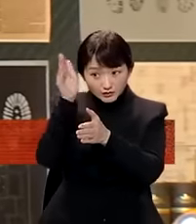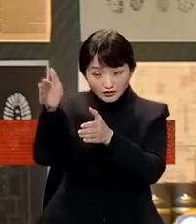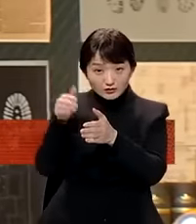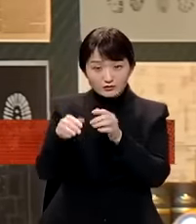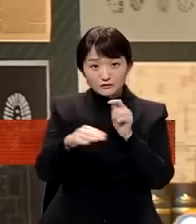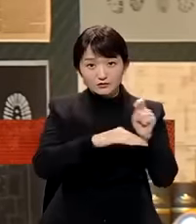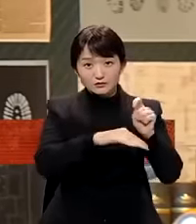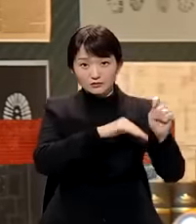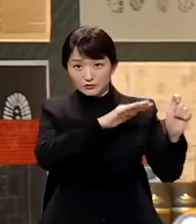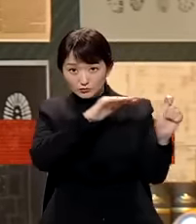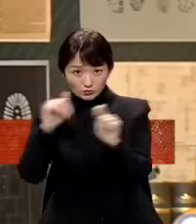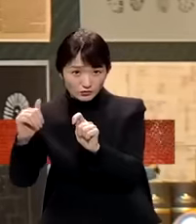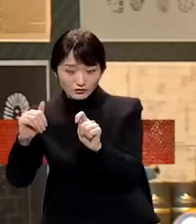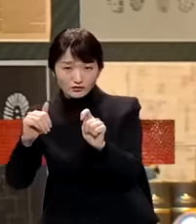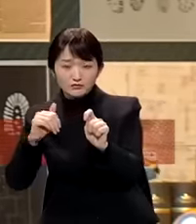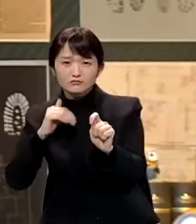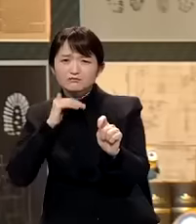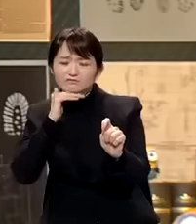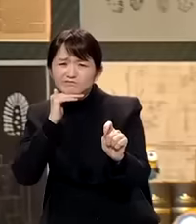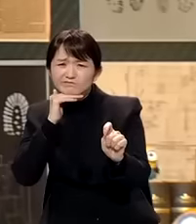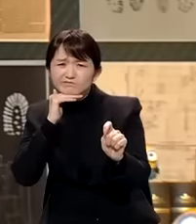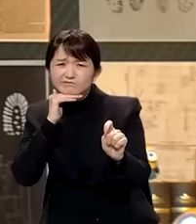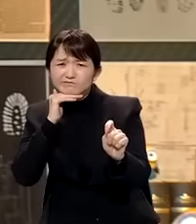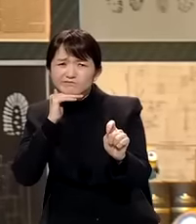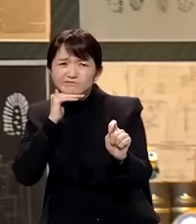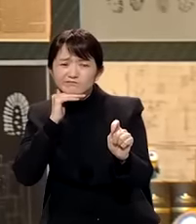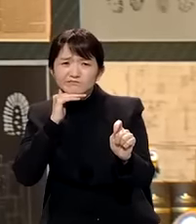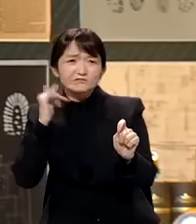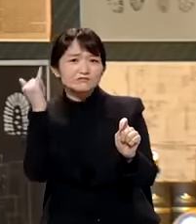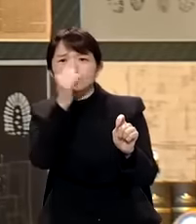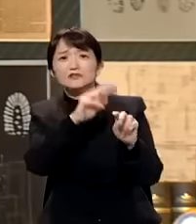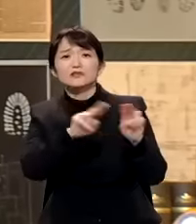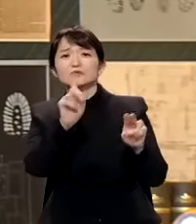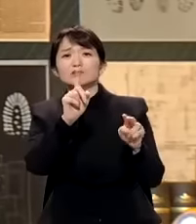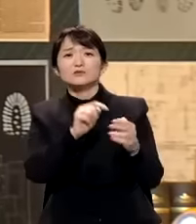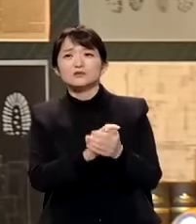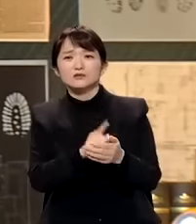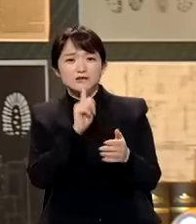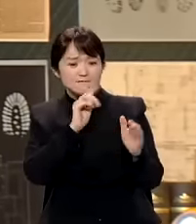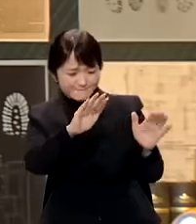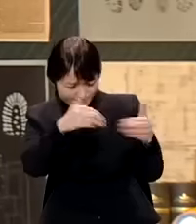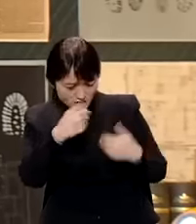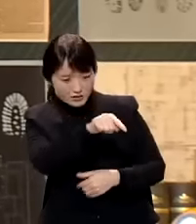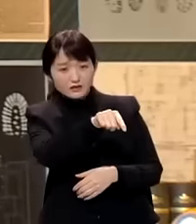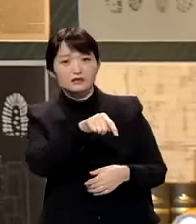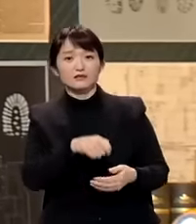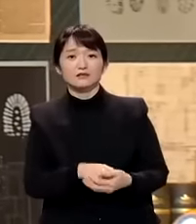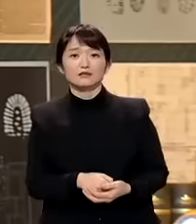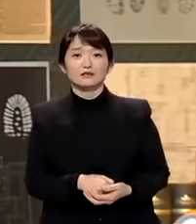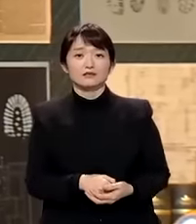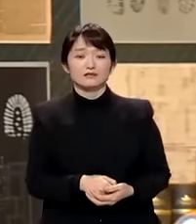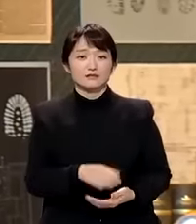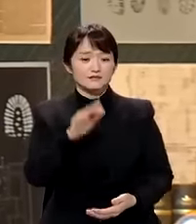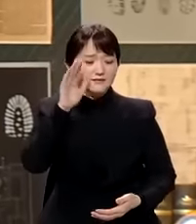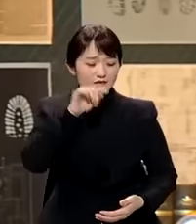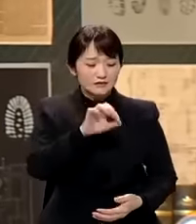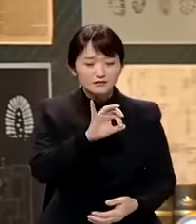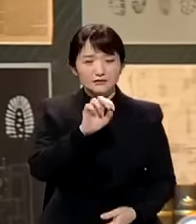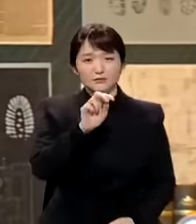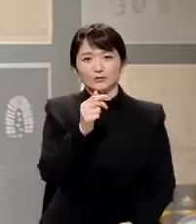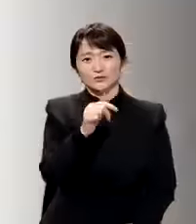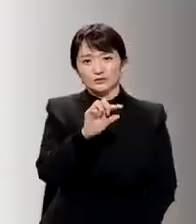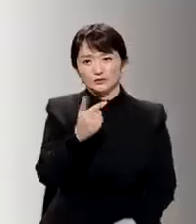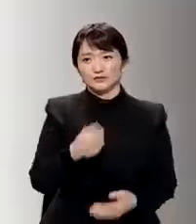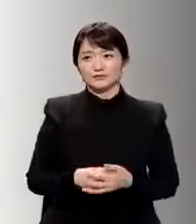픽업 장소에 한참 기다려도 오지 않아서 콜 취소했더니 대뜸 전화해서 폭원 했던 너 확 하신 임효진 님 자